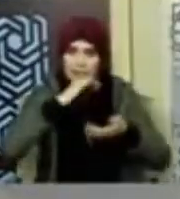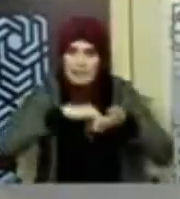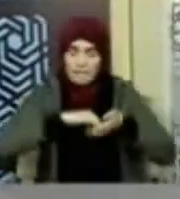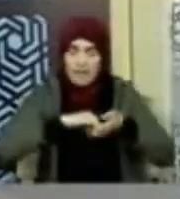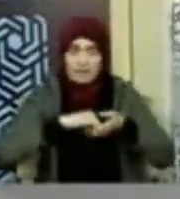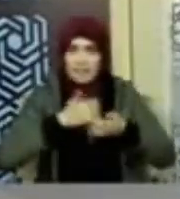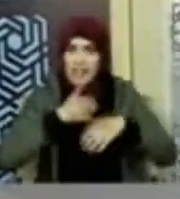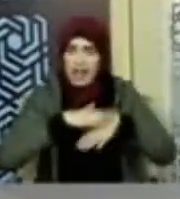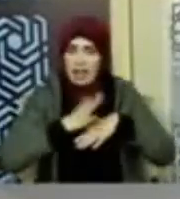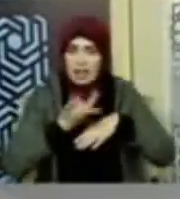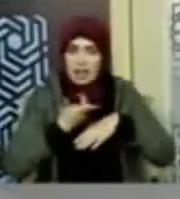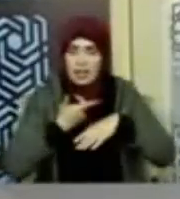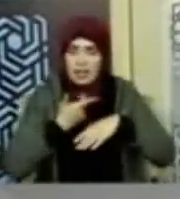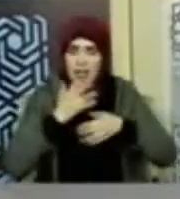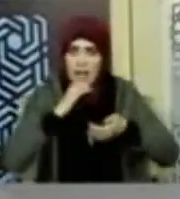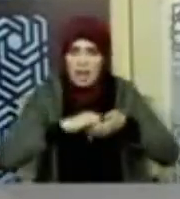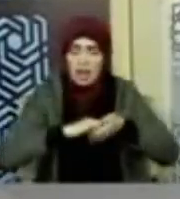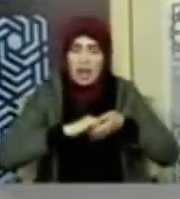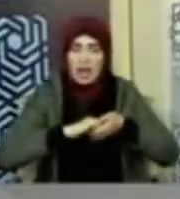يا رسول الله